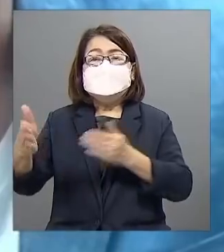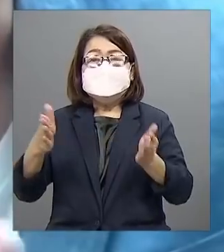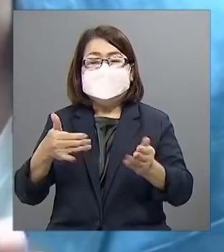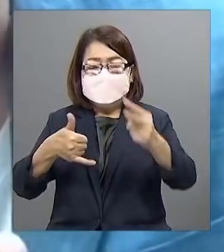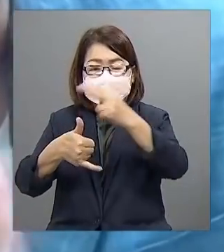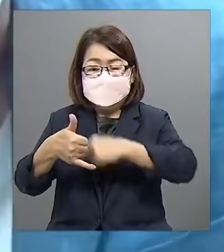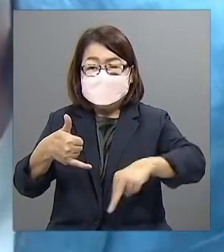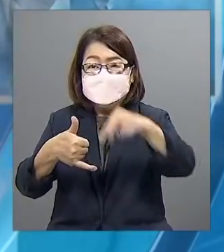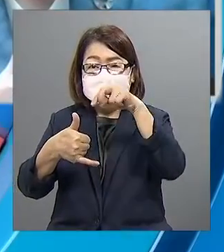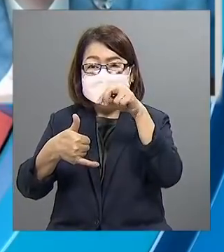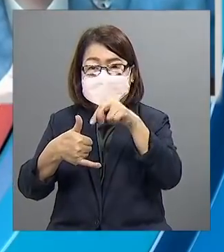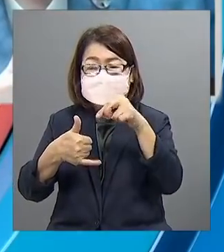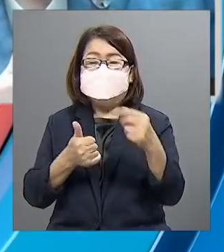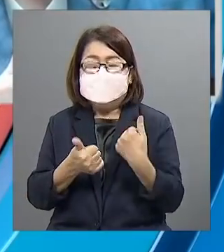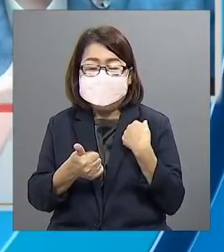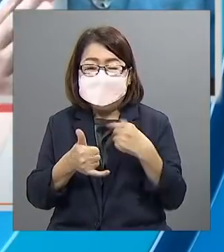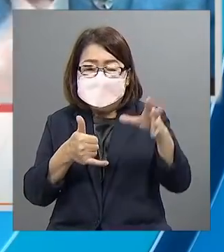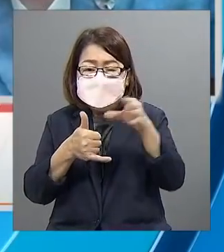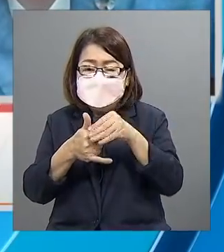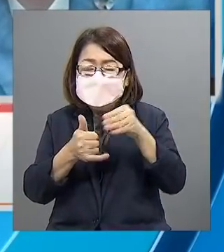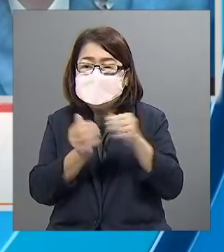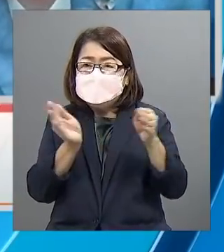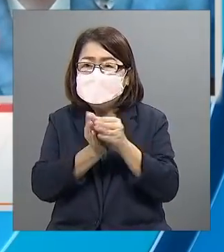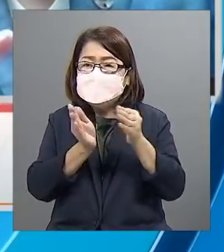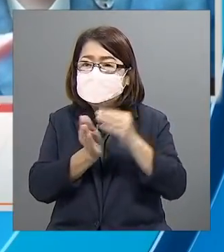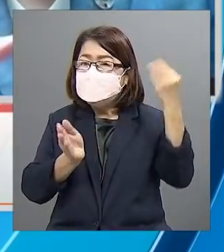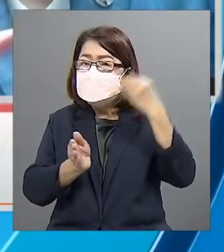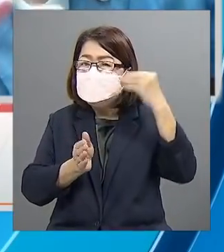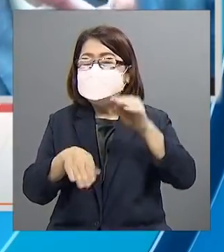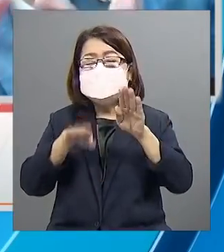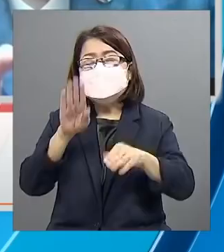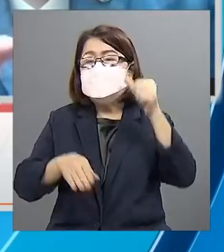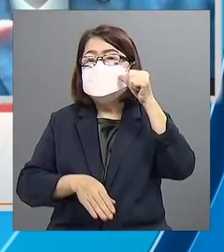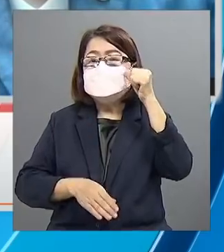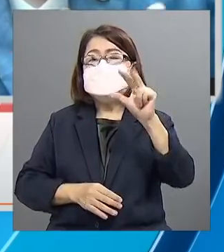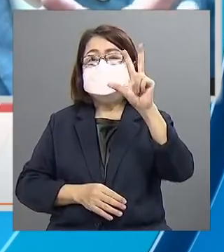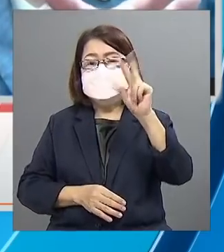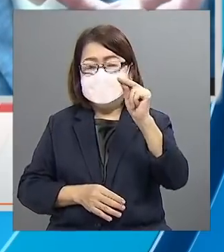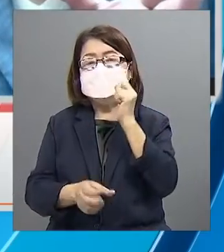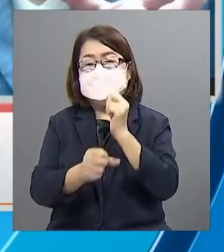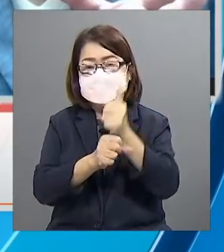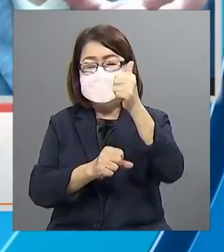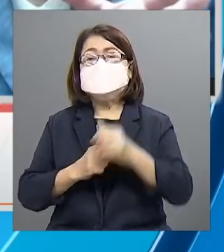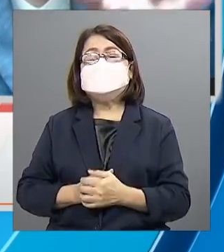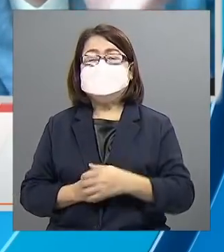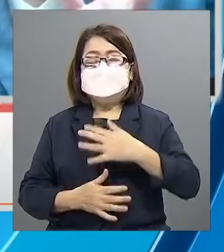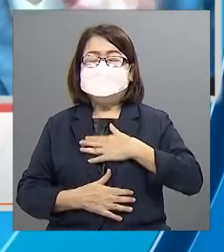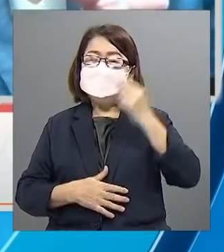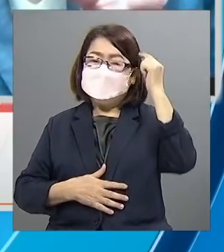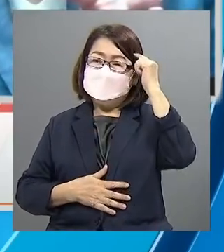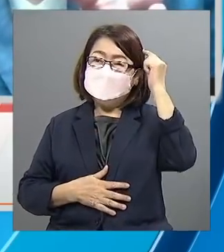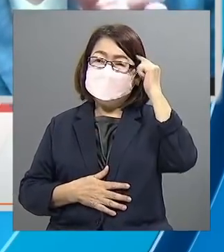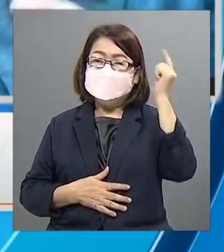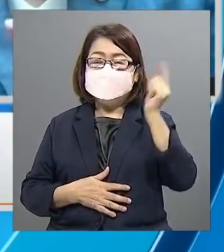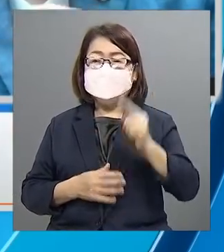าบวก300ทุกวันเป็นเวลา30วันน่าจะมีราวๆประมาณ 9,100 คนที่ต้องใช้เราก็คิดว่าเราจะต้องให้มีกล่องร